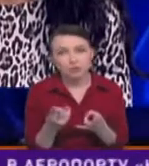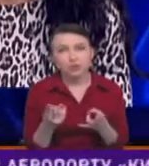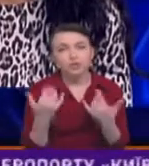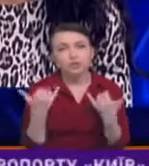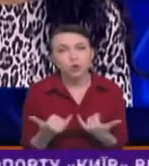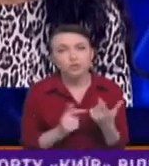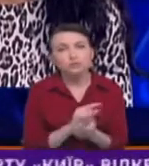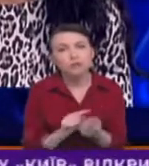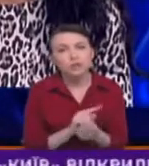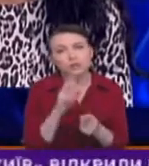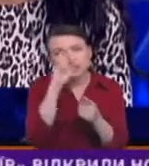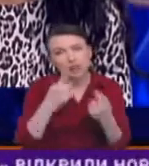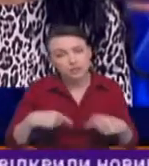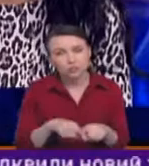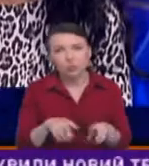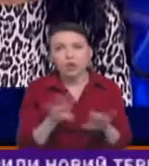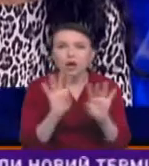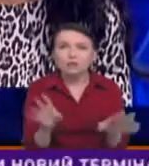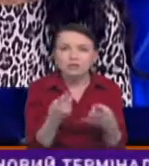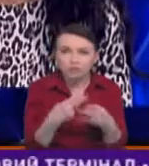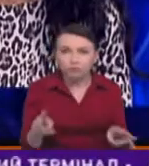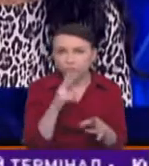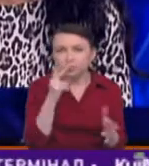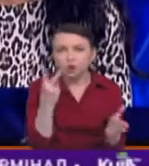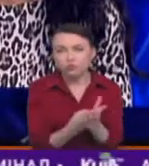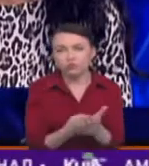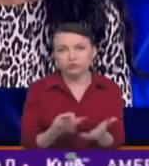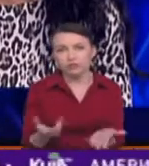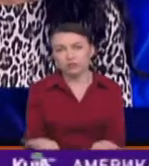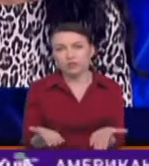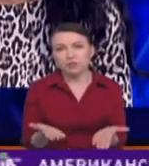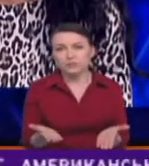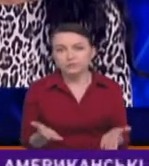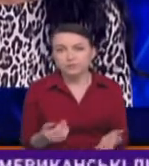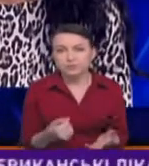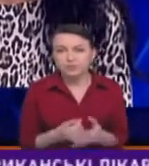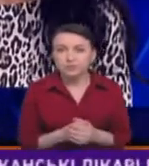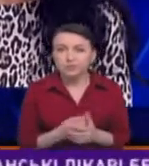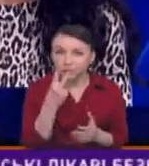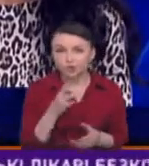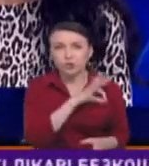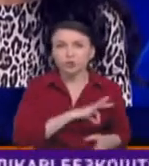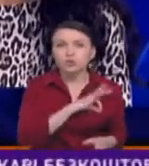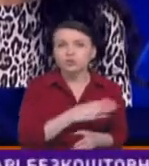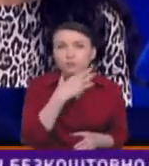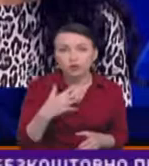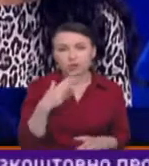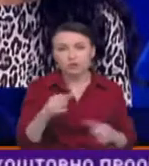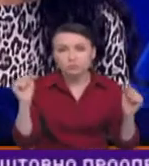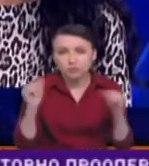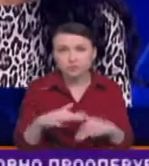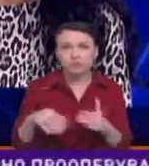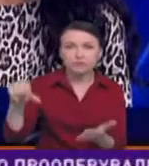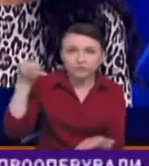сьогодні міняти країну, а не треба показувати. Якщо зберіться, ваш юристів дуже багато, зберіться,